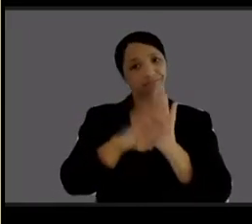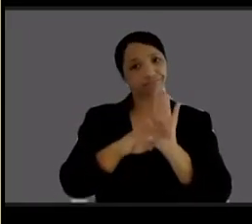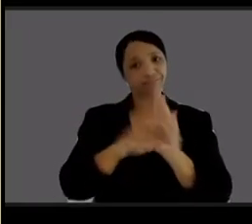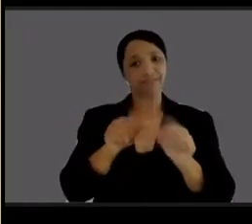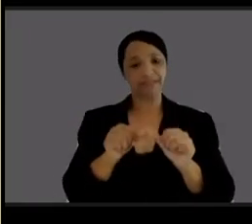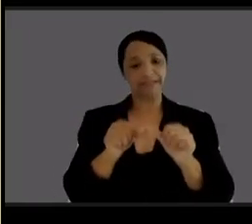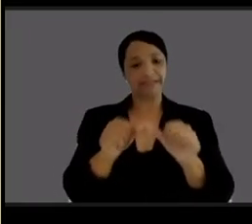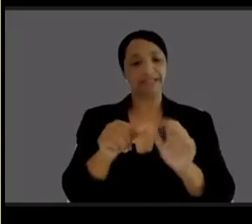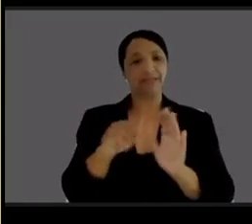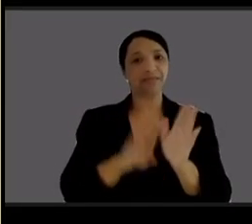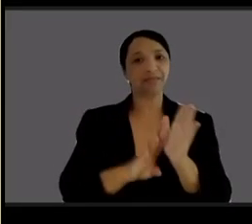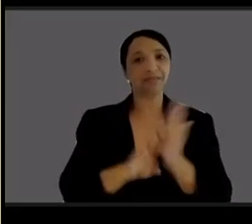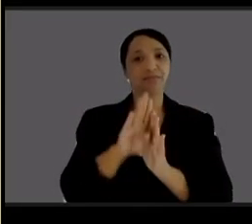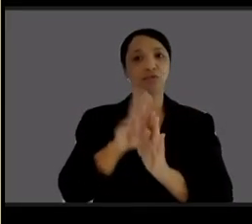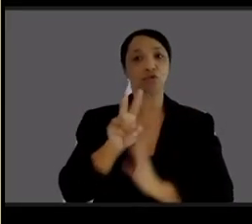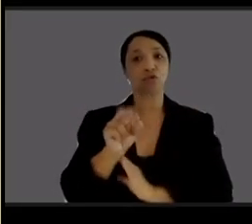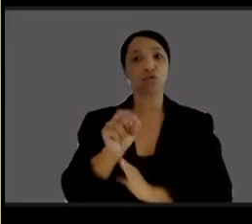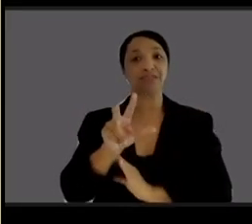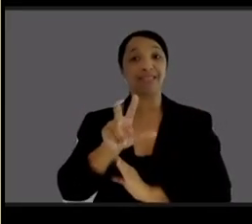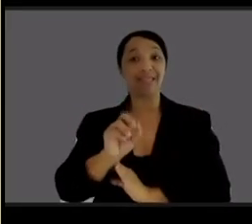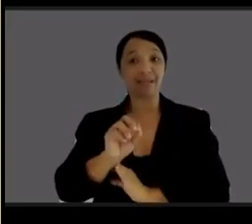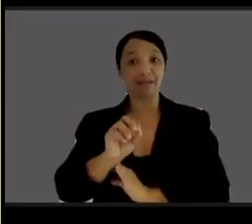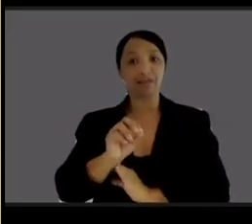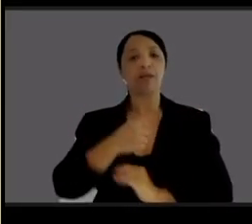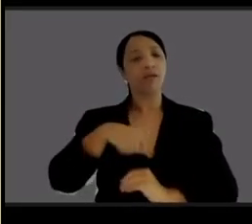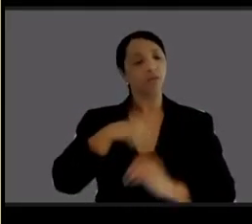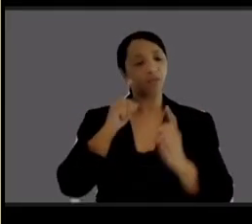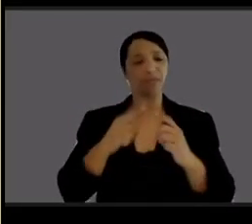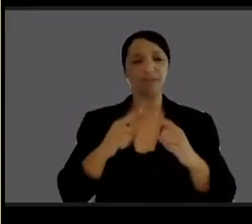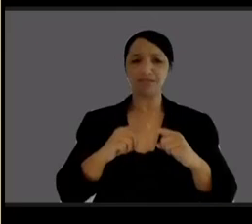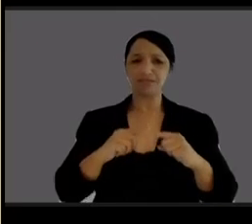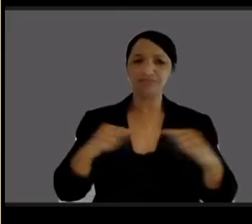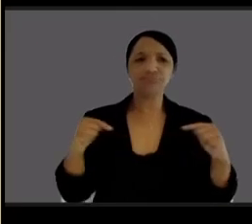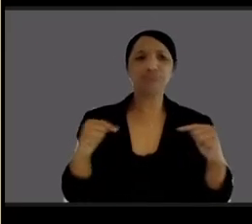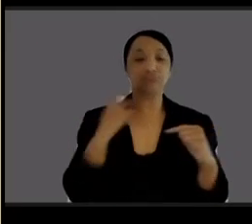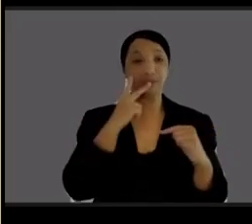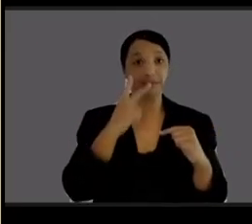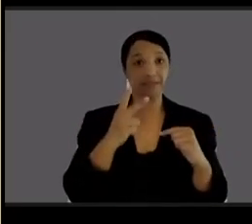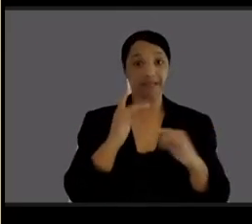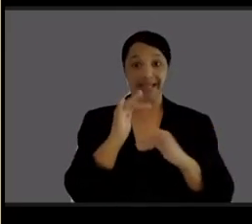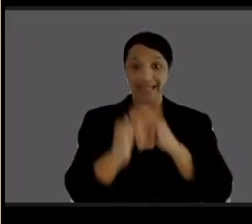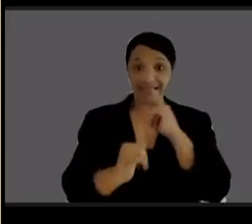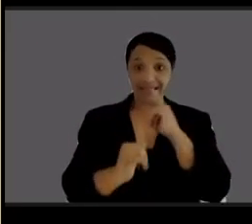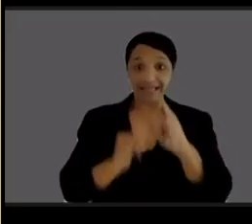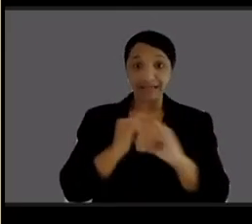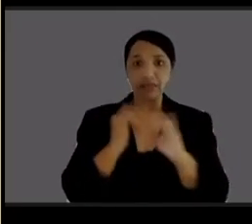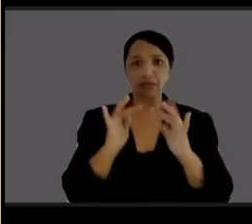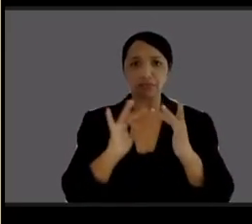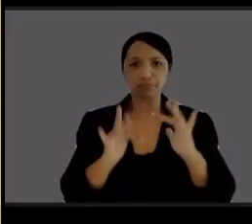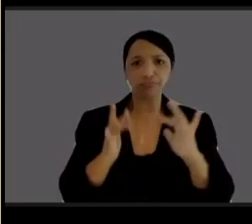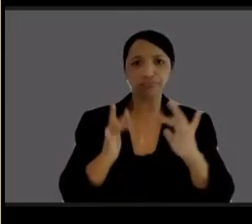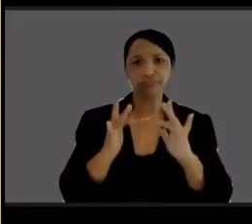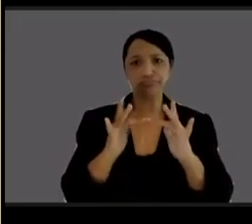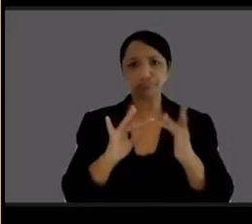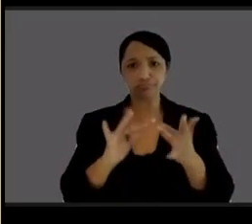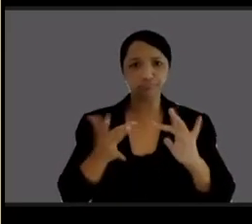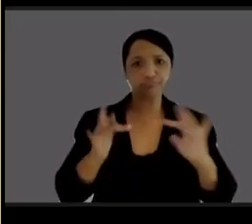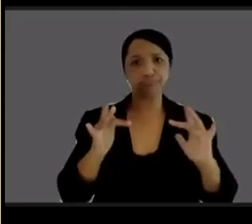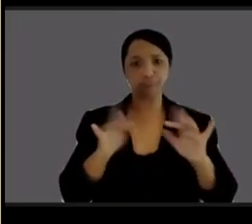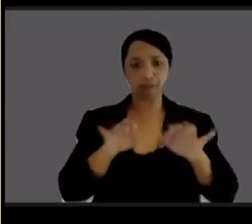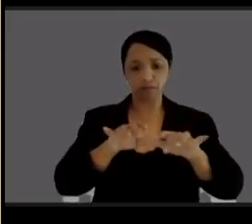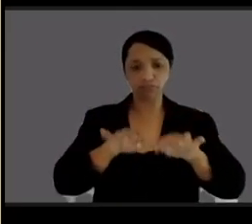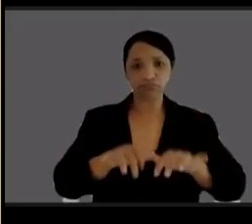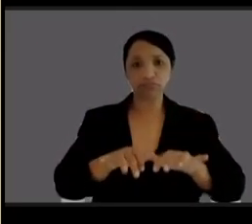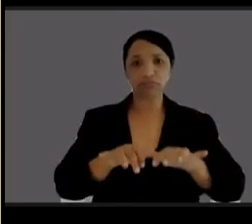trait à l'agenda 2030. Ces défis sont vastes et complexes. L'Internet jouera un rôle